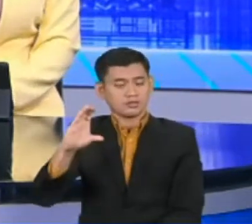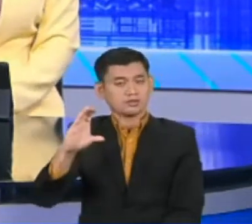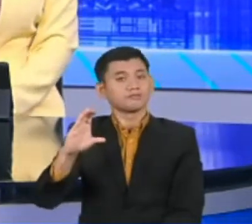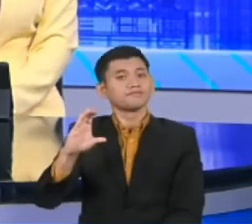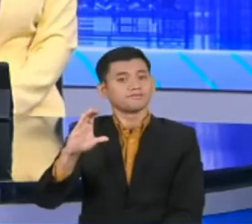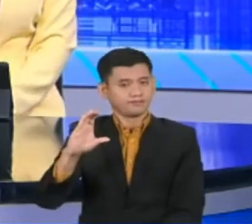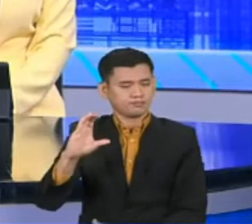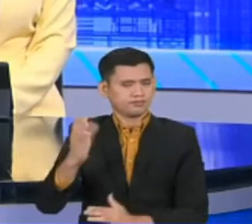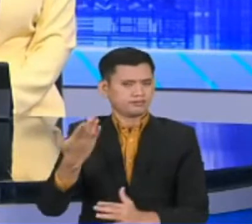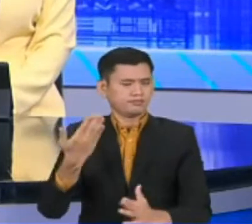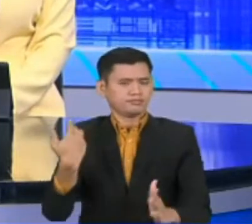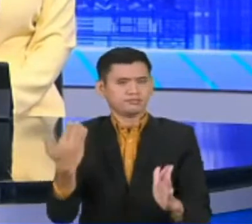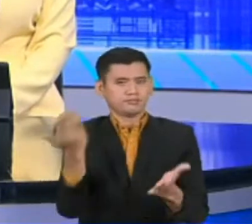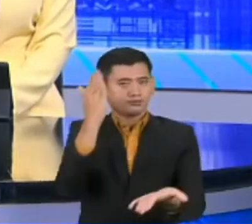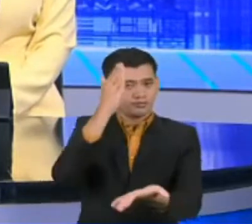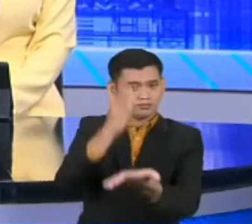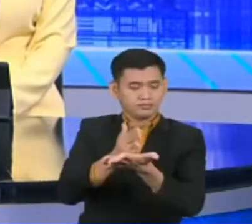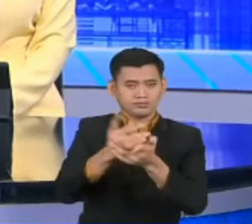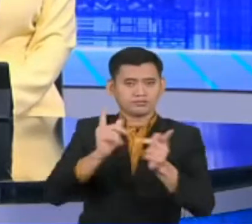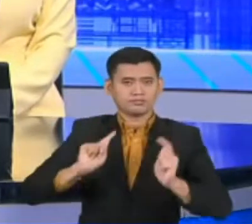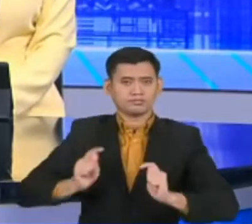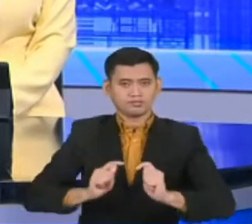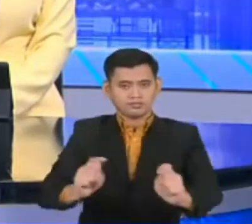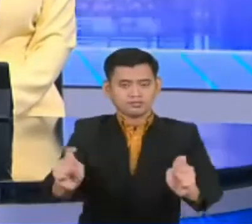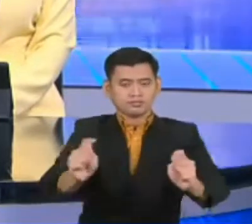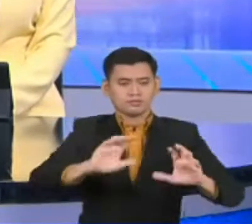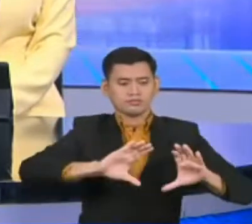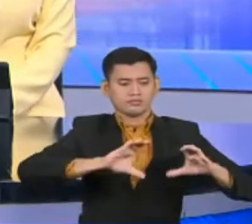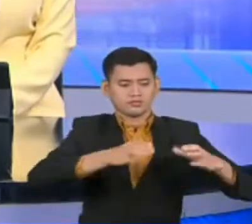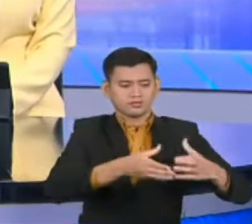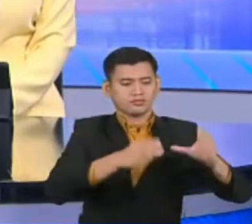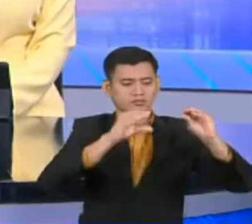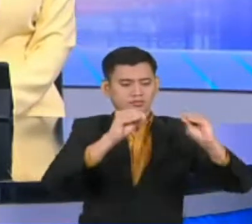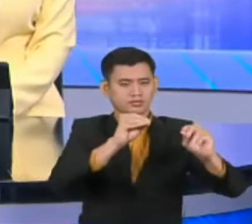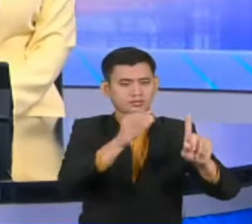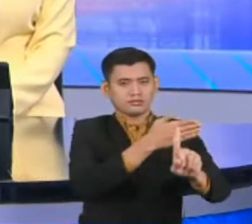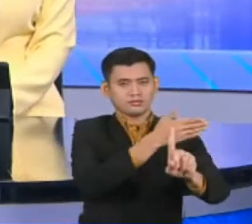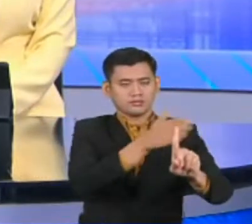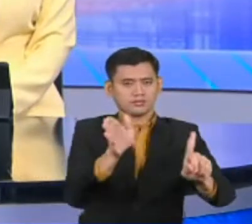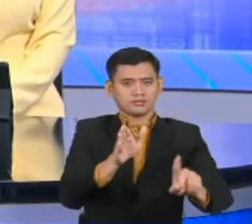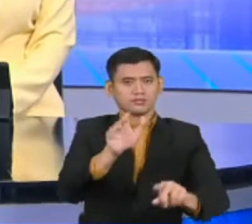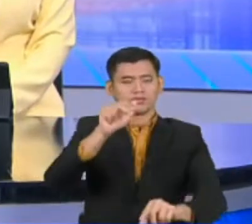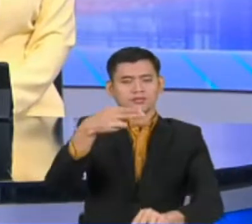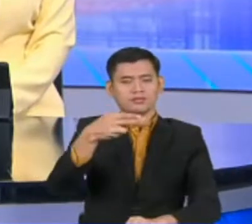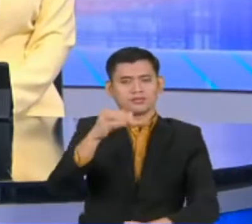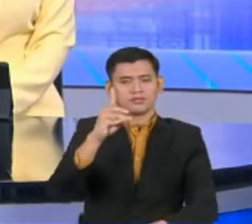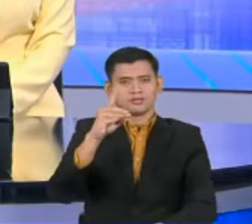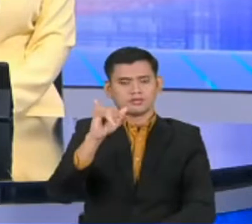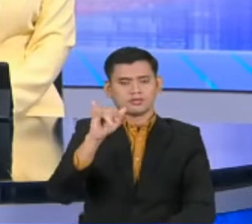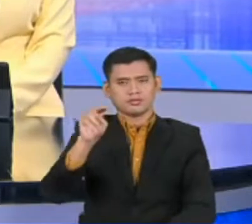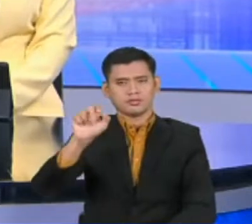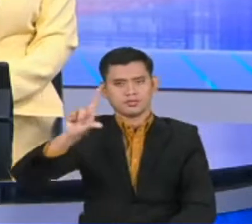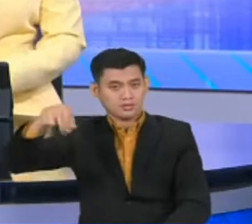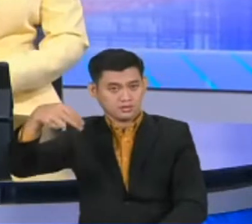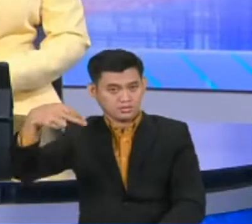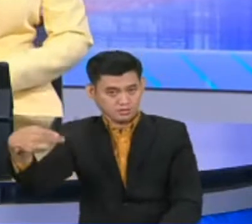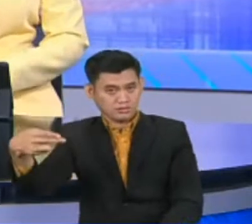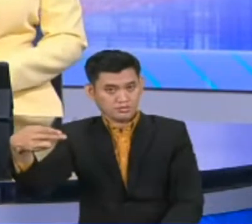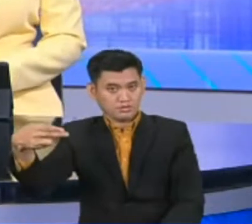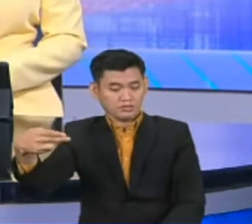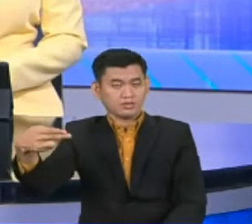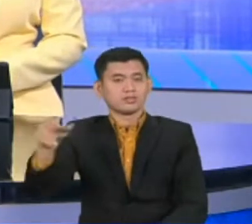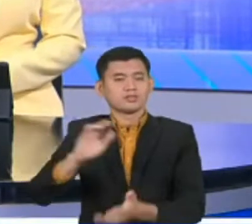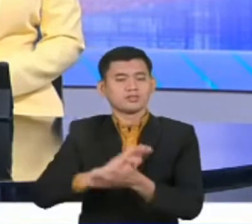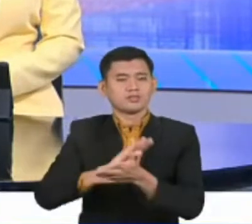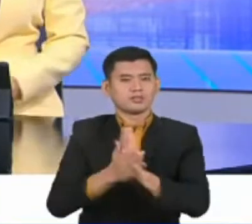supaya menyekat dan mengambil tindakan terhadap kumpulan ajaran sesat Hadi Minallah. Justru Menteri di Jabatan Perdana Menteri